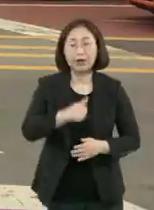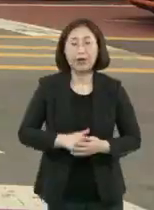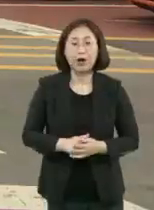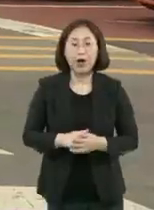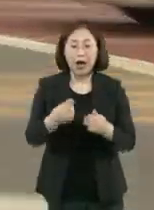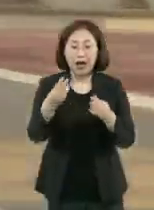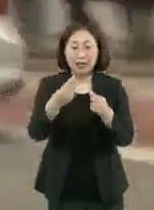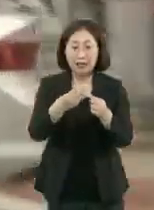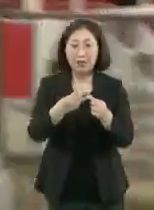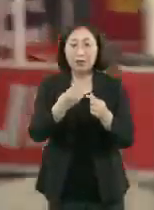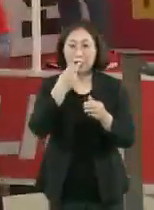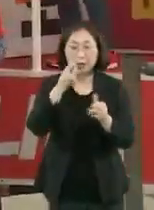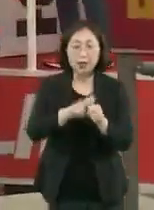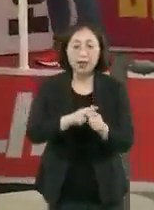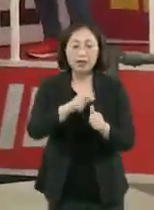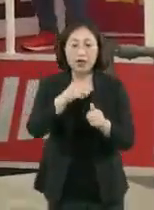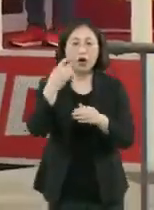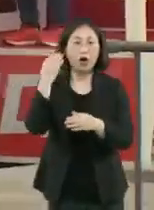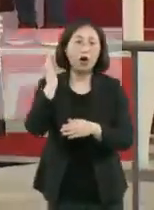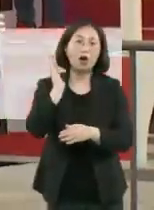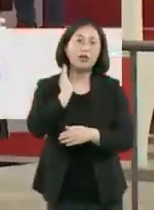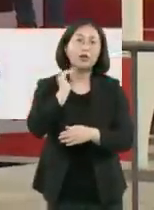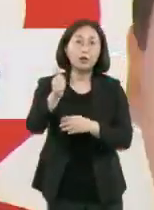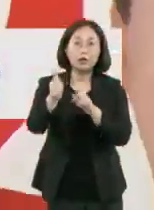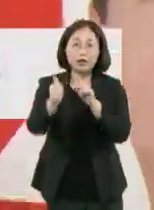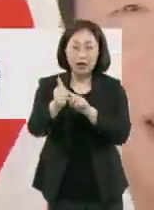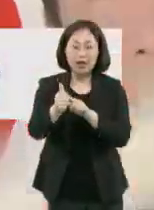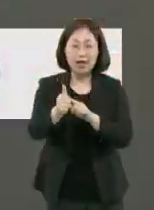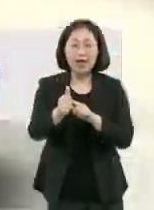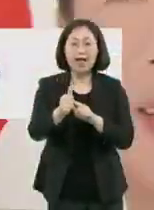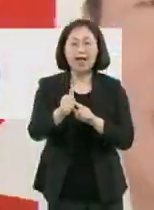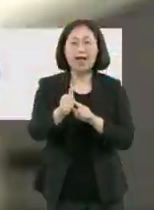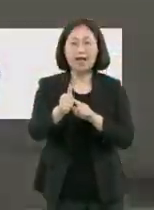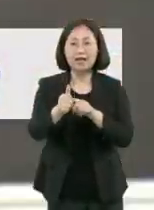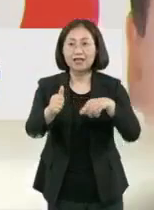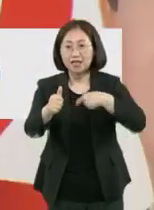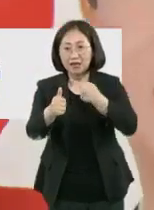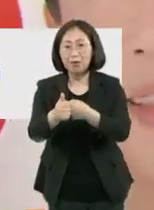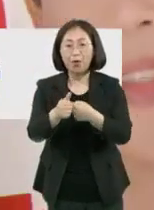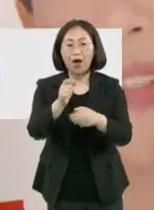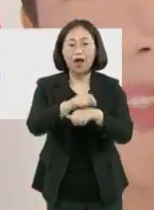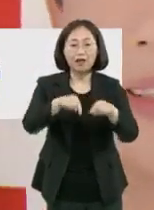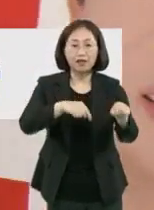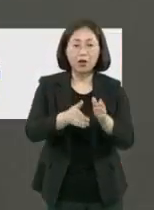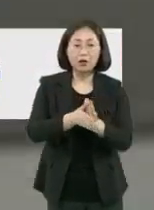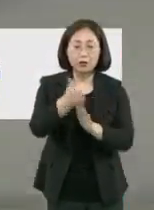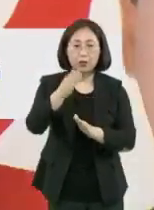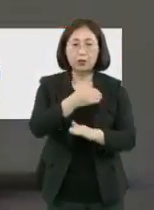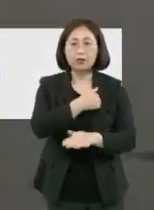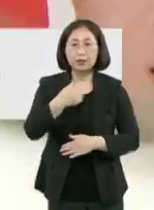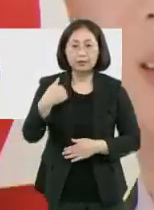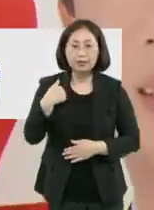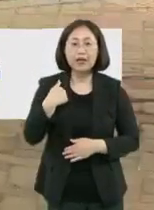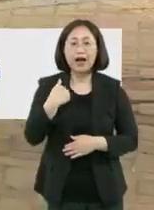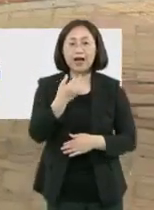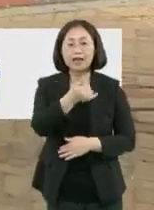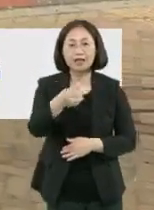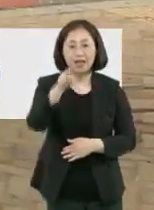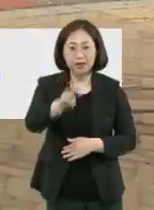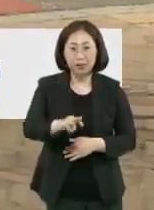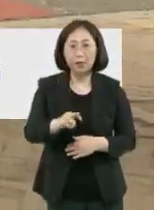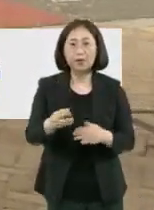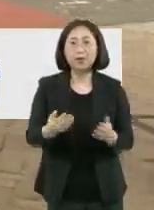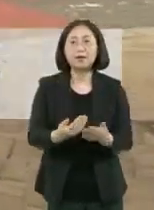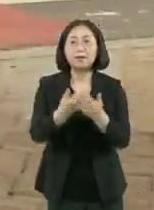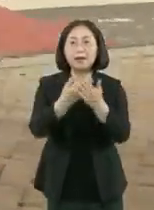세 번째 도전에서 윤석열 대통령의 진짜 수도론을 등에었고 행정수도와 가족 기능을 갖춘 더 확장된